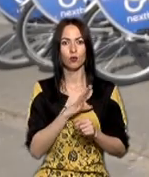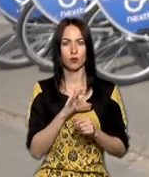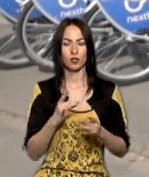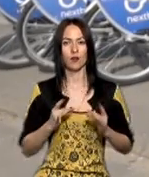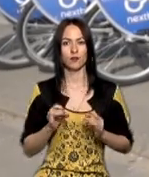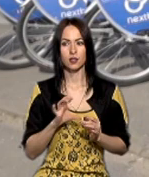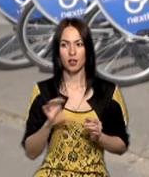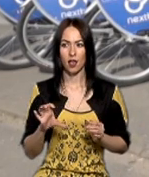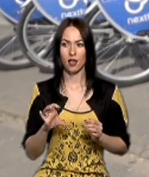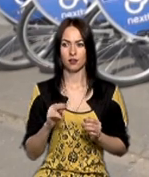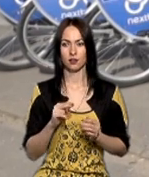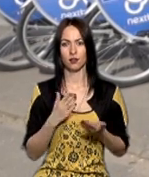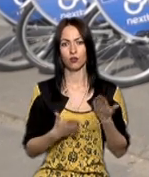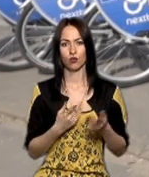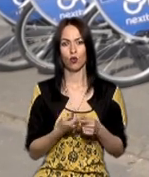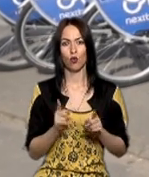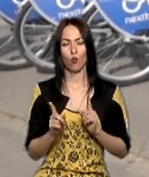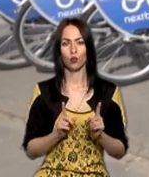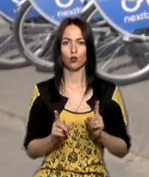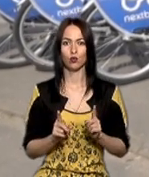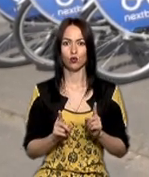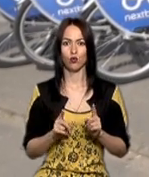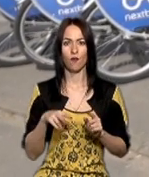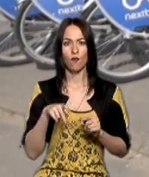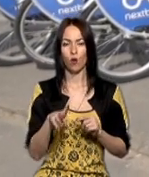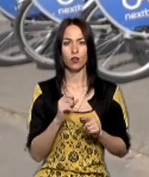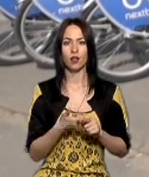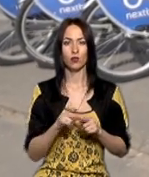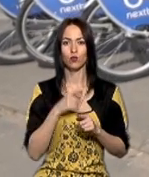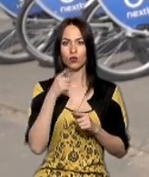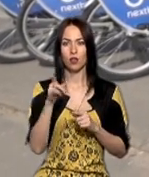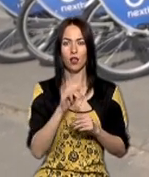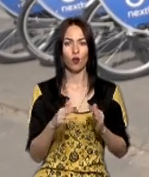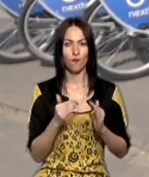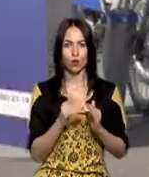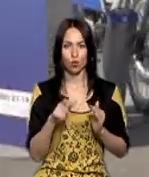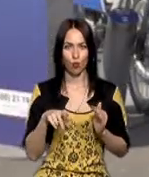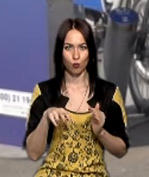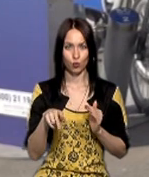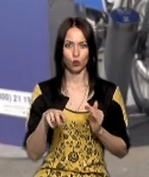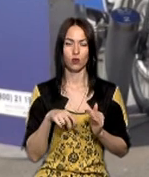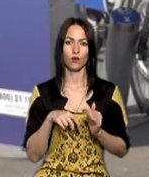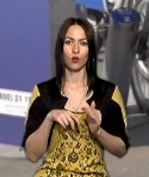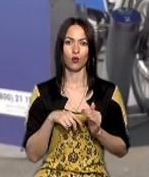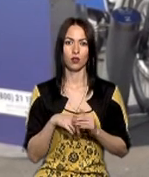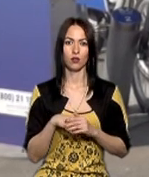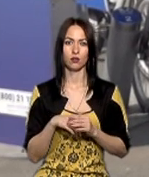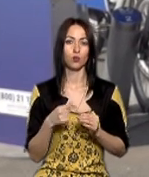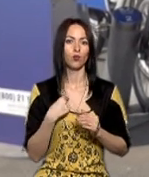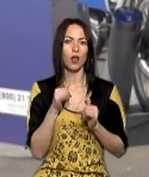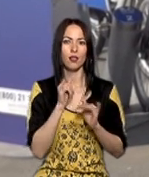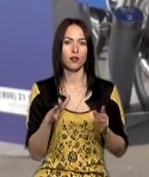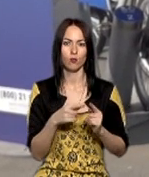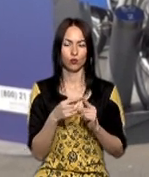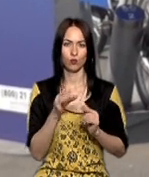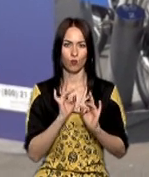стресі, чи тому, що виходять не дуже далеко від дому люди ходять. Ну, я не можу зараз